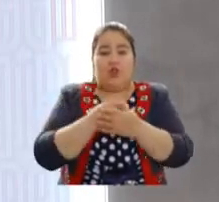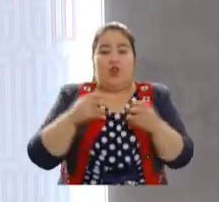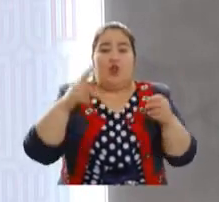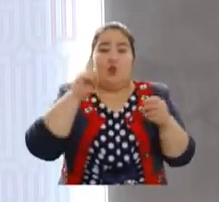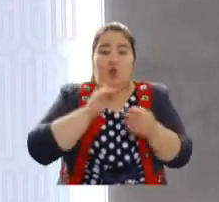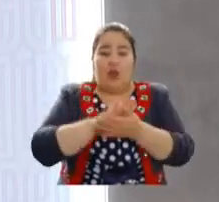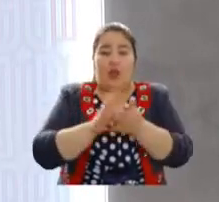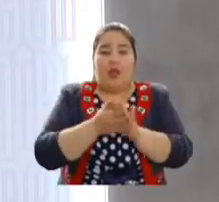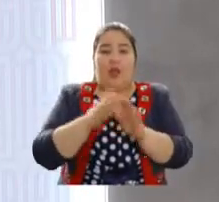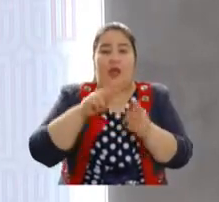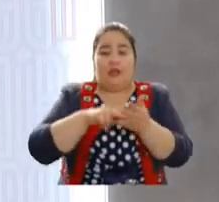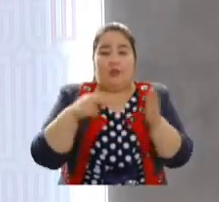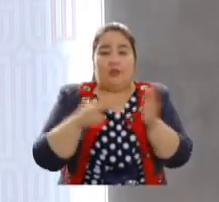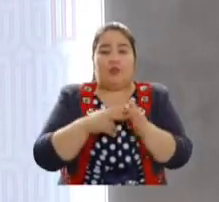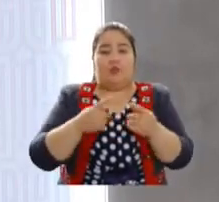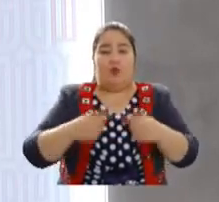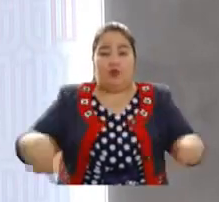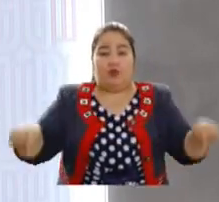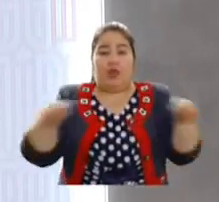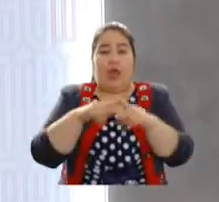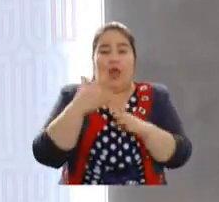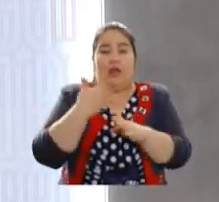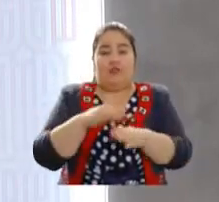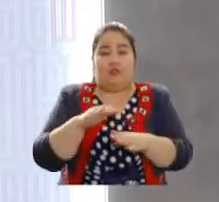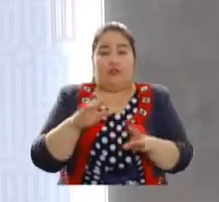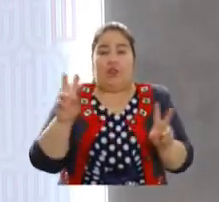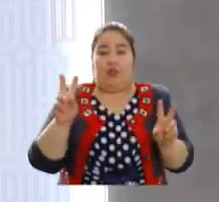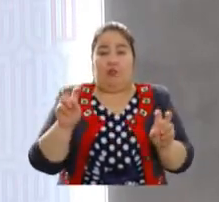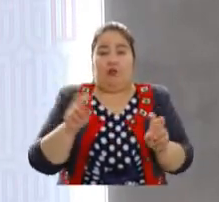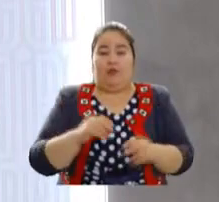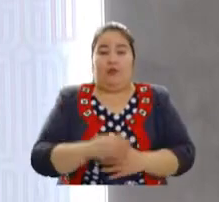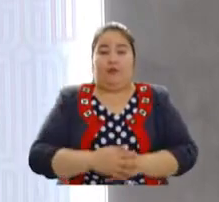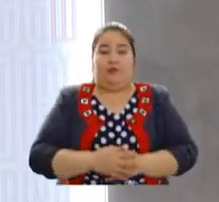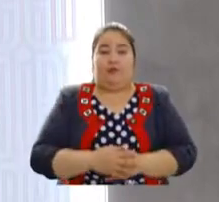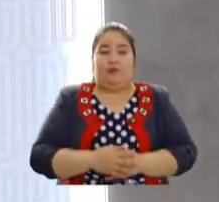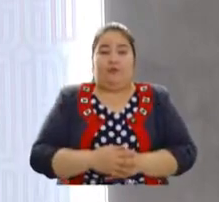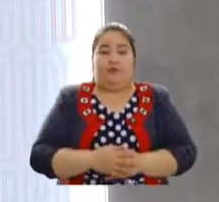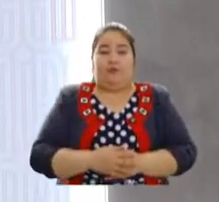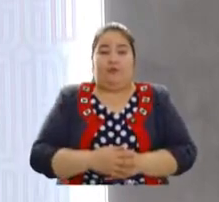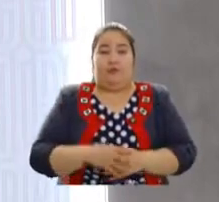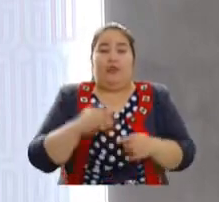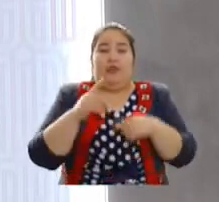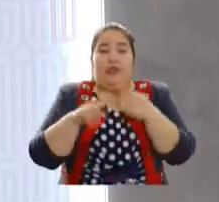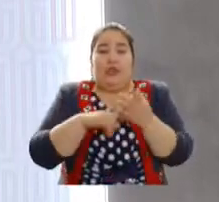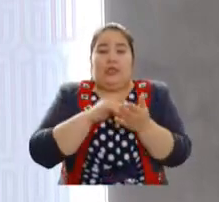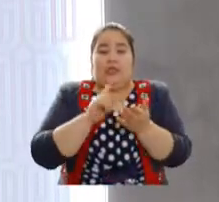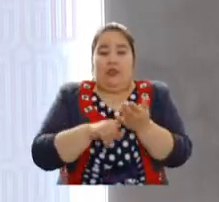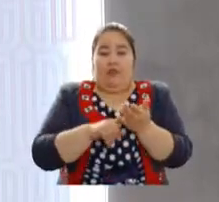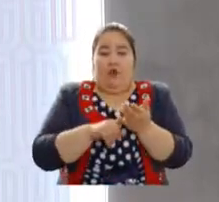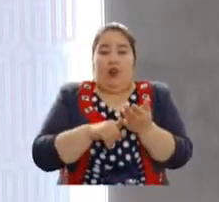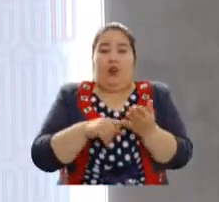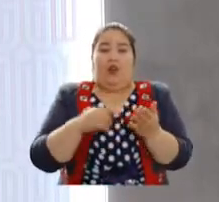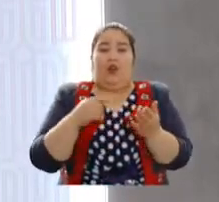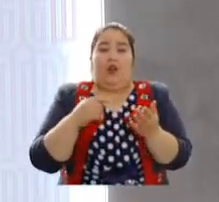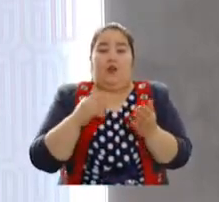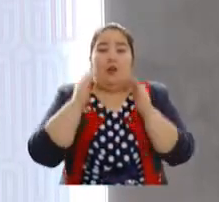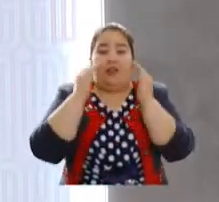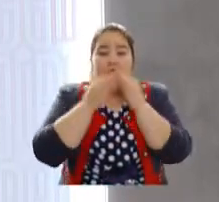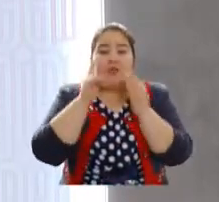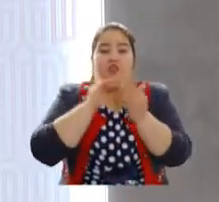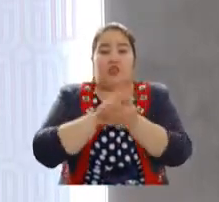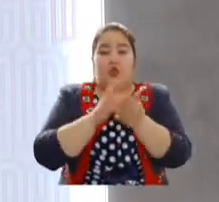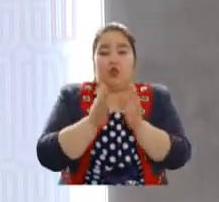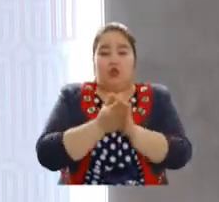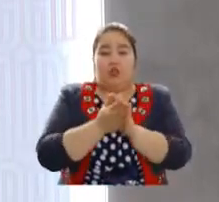agrobiznes muhitini yaratishdan iborat. Keyingi savol, demak, pandemiya